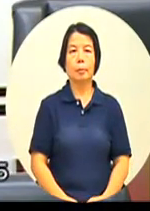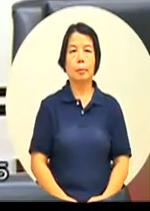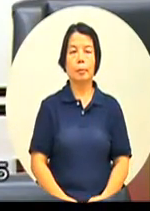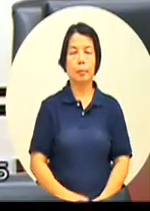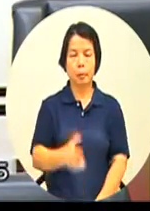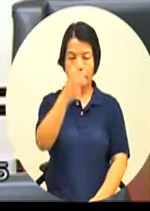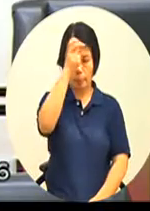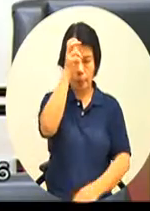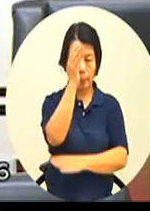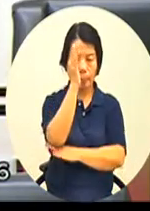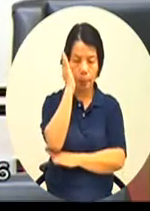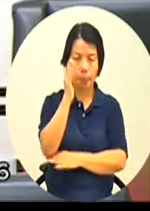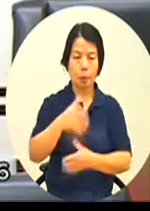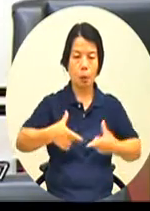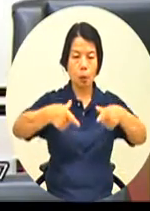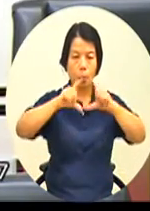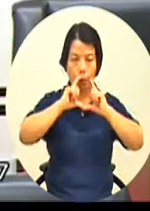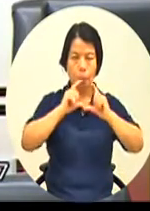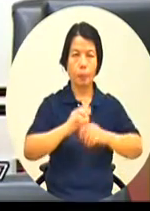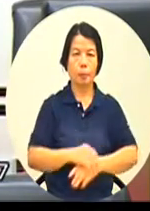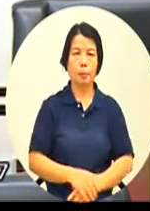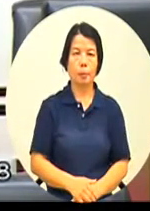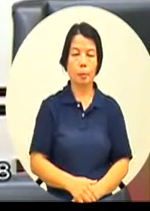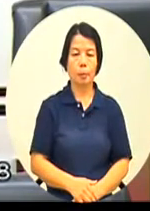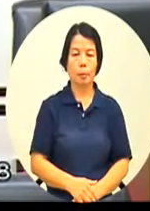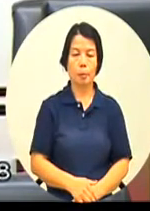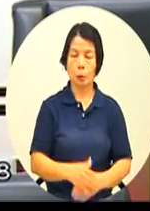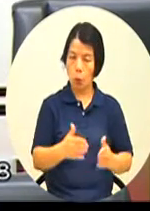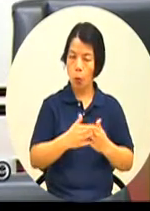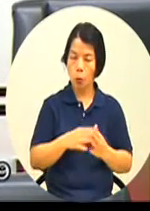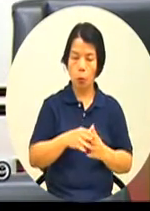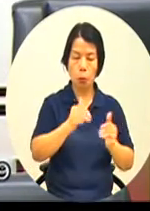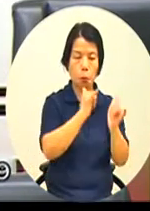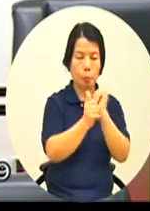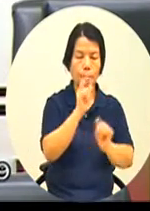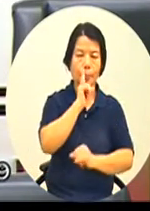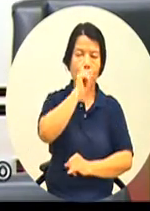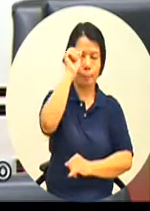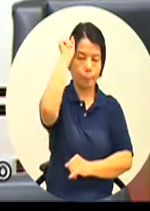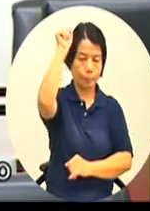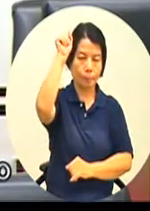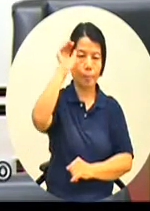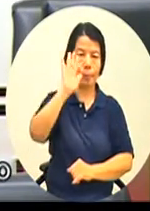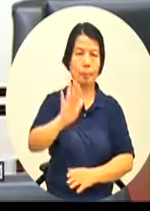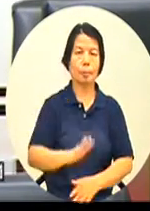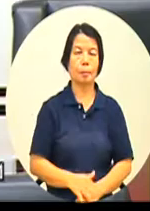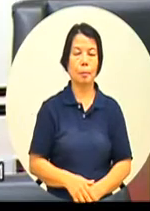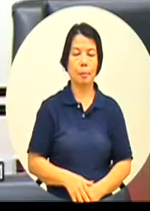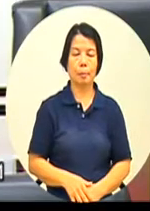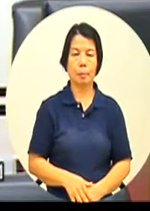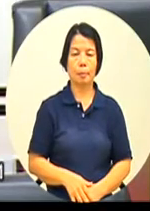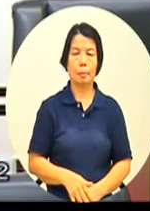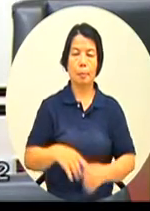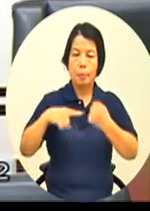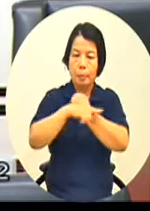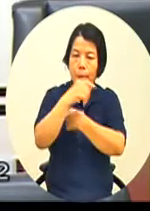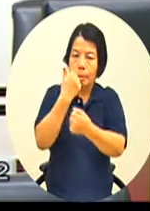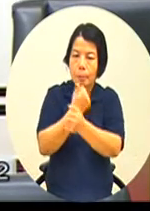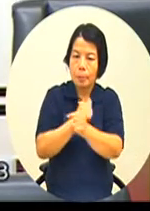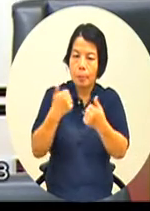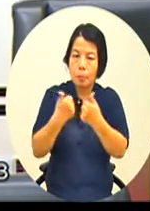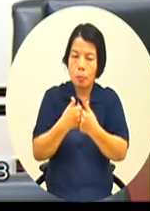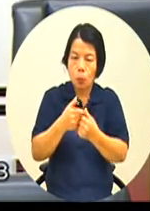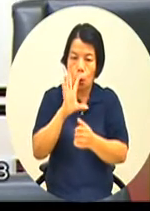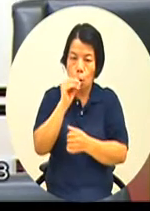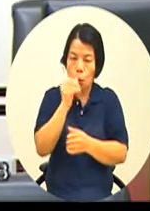边可能回的讯息是有一些陈情抗议的。那研考会，你有没有就这个大的方向